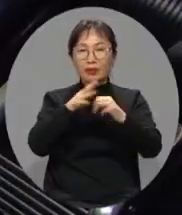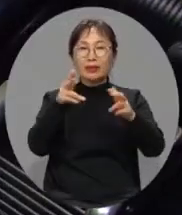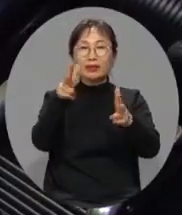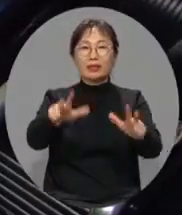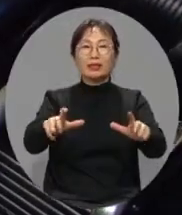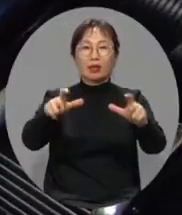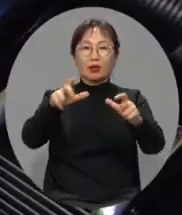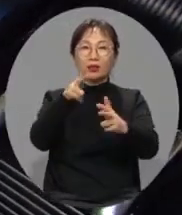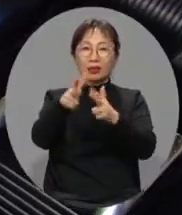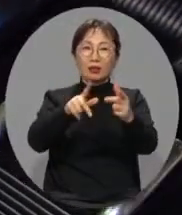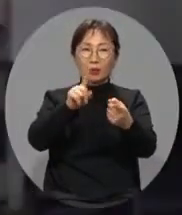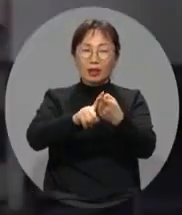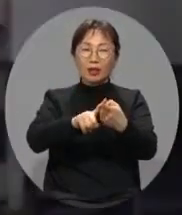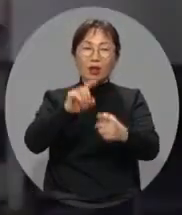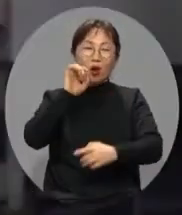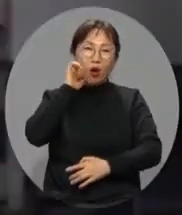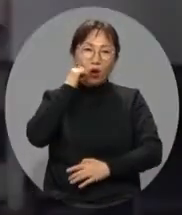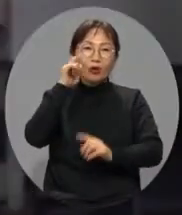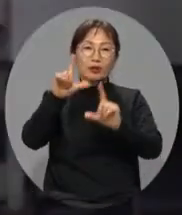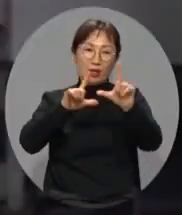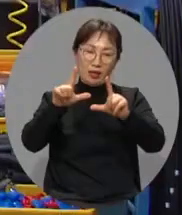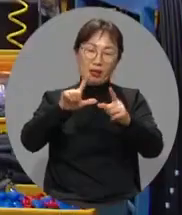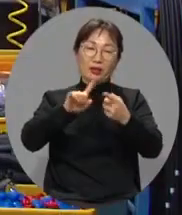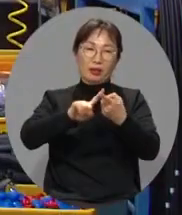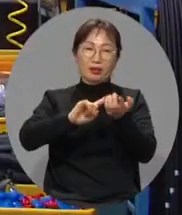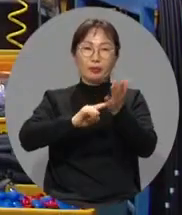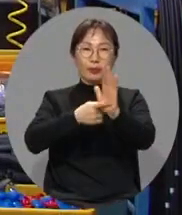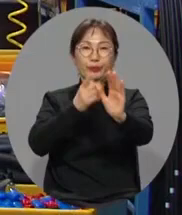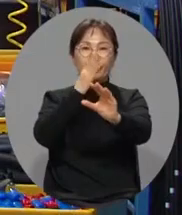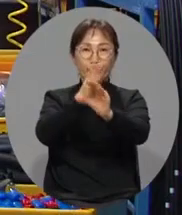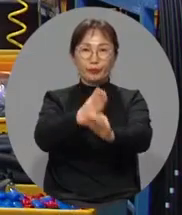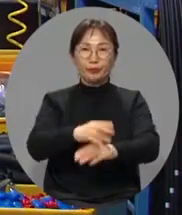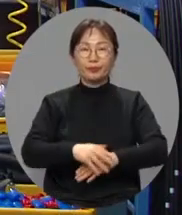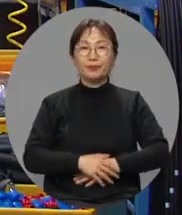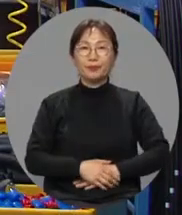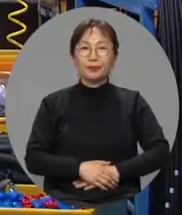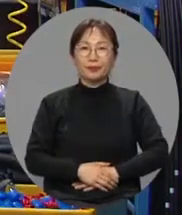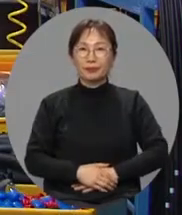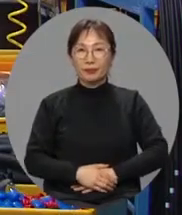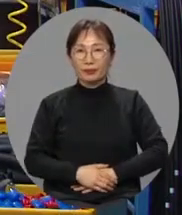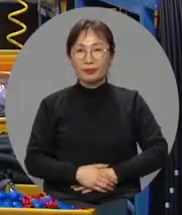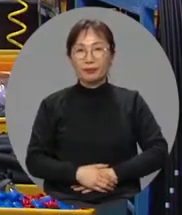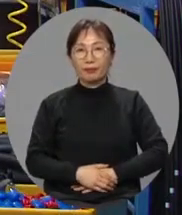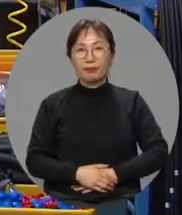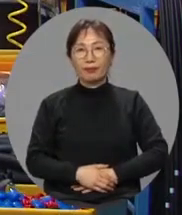빈약한 현주소를 재확인하고 있습니다. MBC 뉴스 조수영입니다.